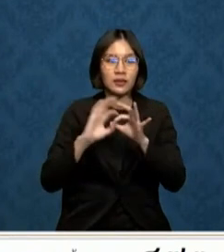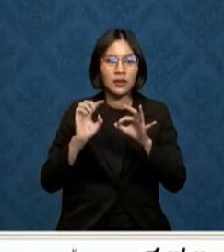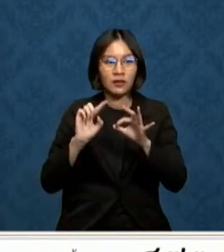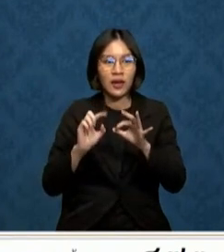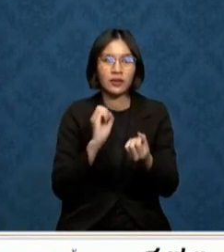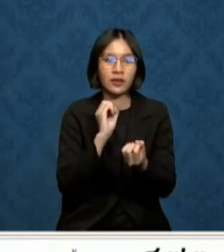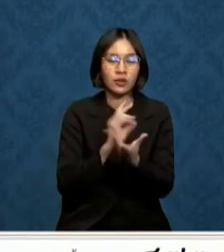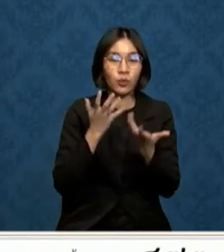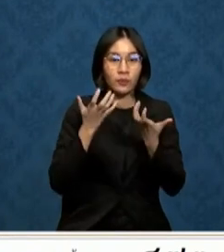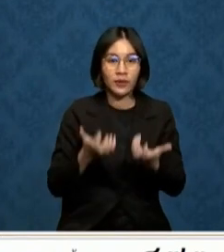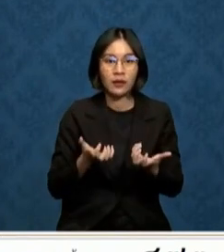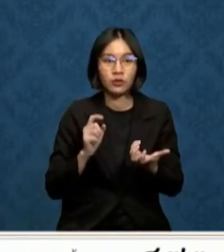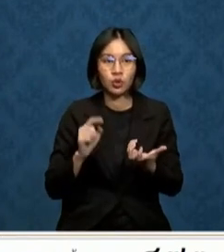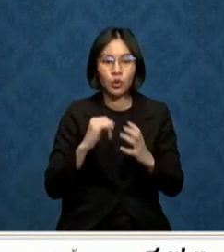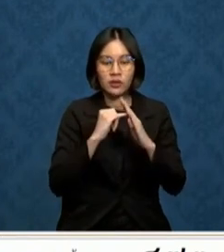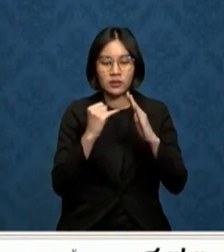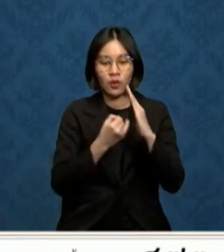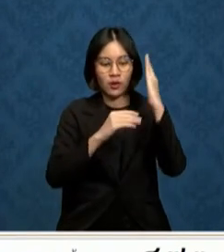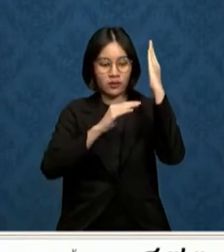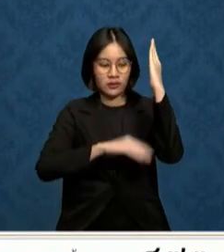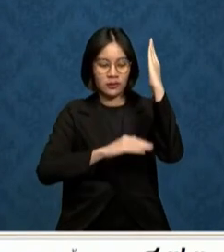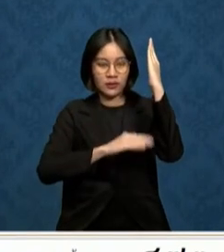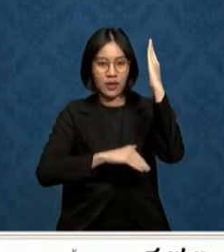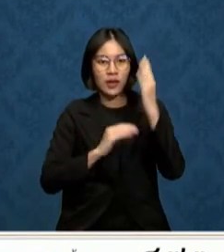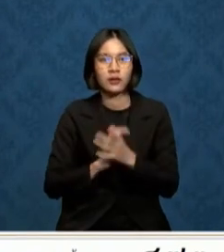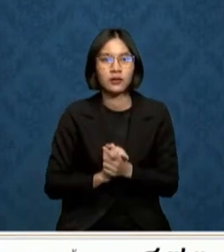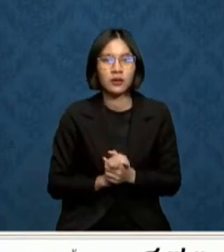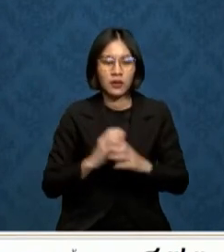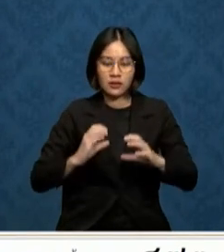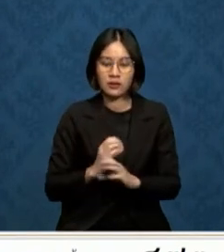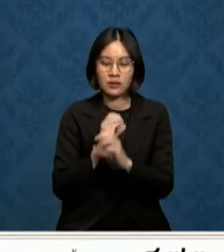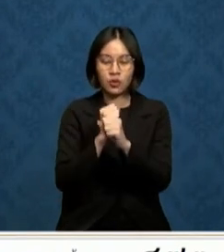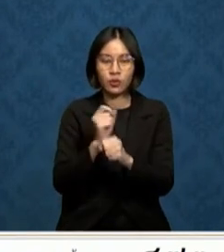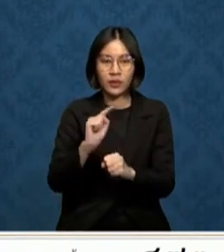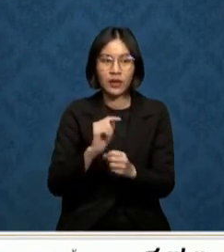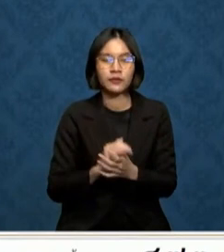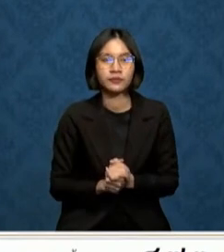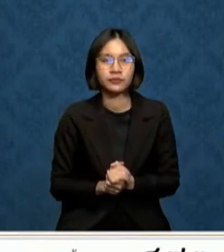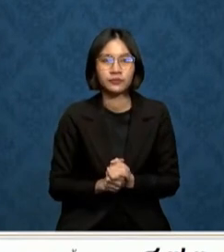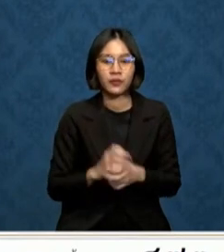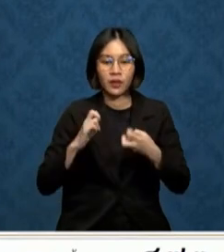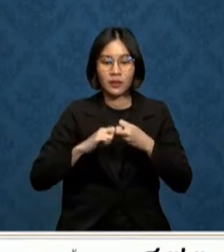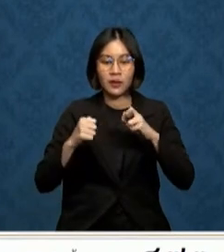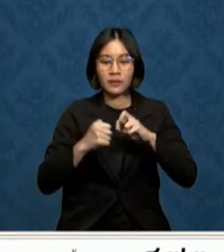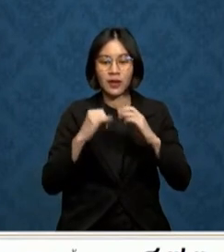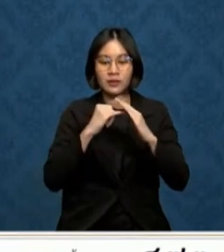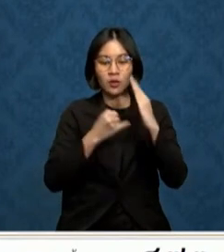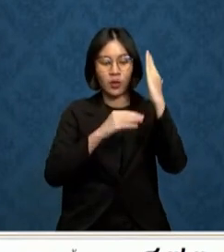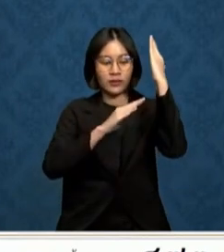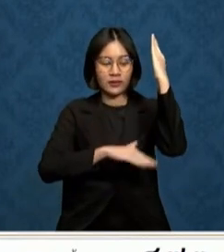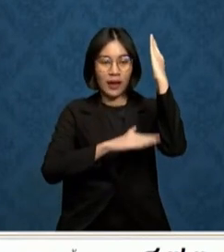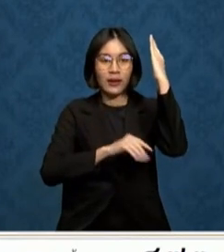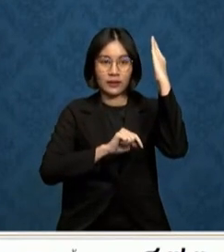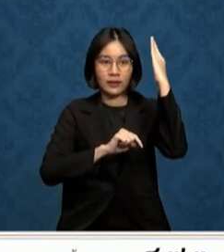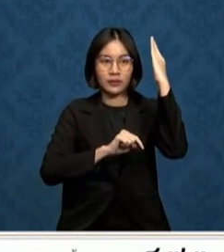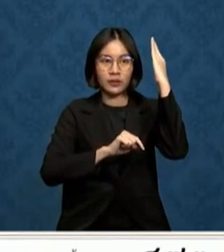แรงในจังหวัดชายแดนใต้ก็สรุปว่าความรุนแรงในจังหวัดชายแดนใต้เนี่ย